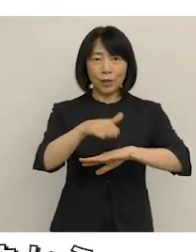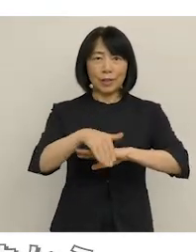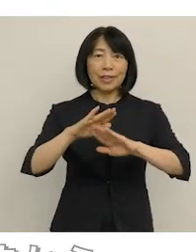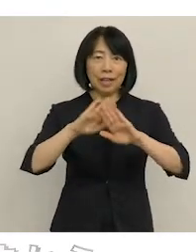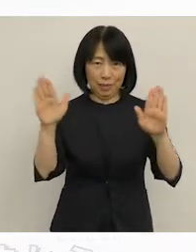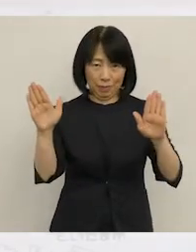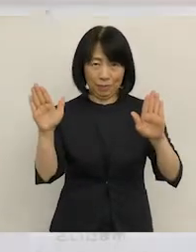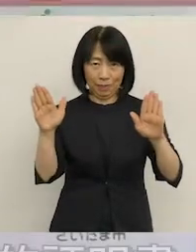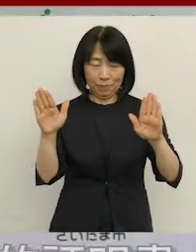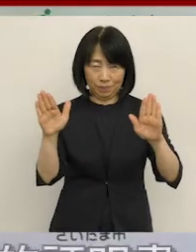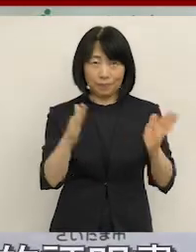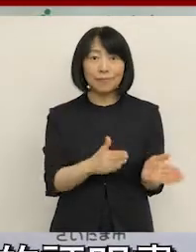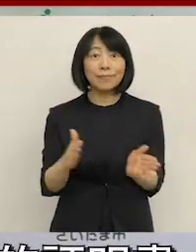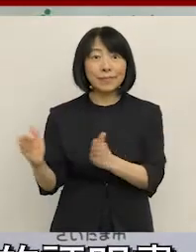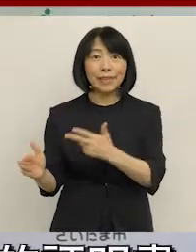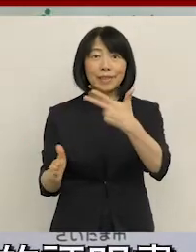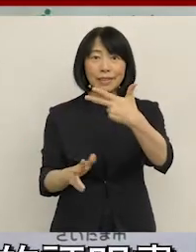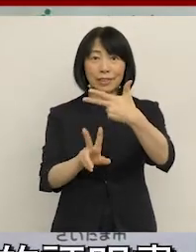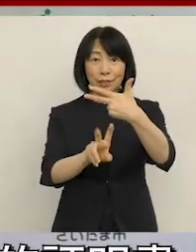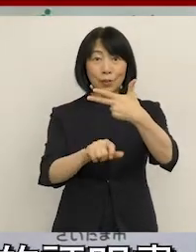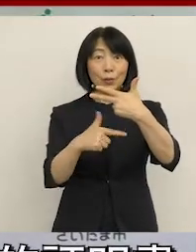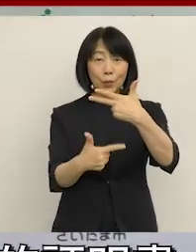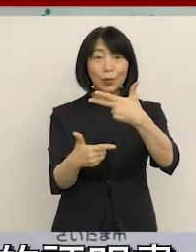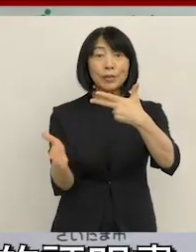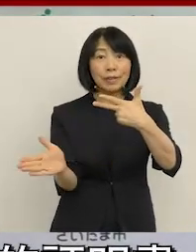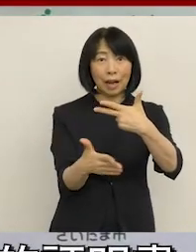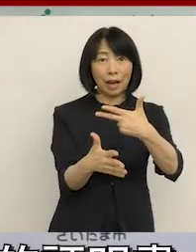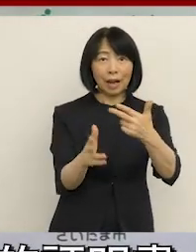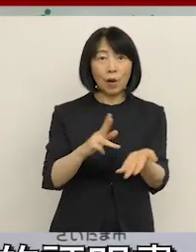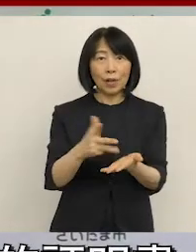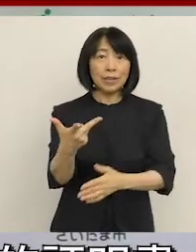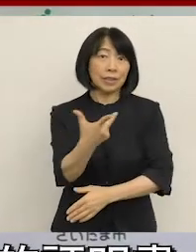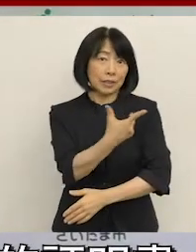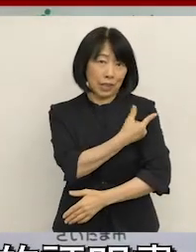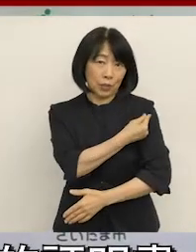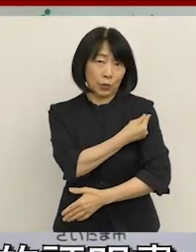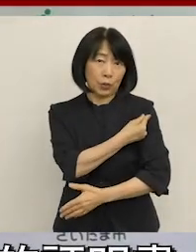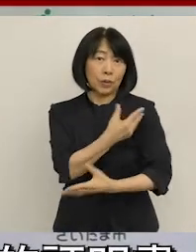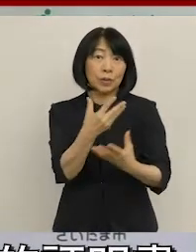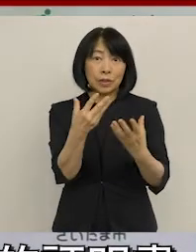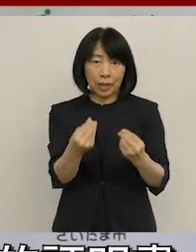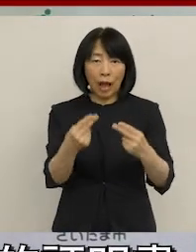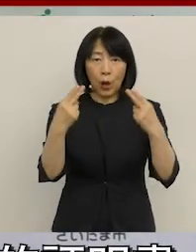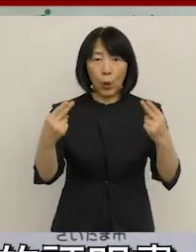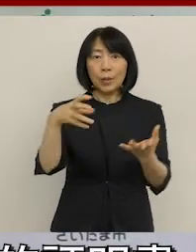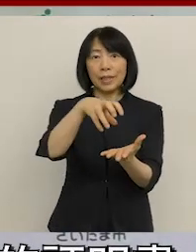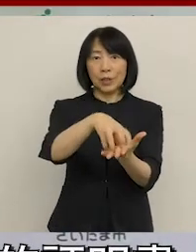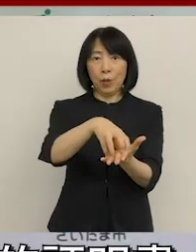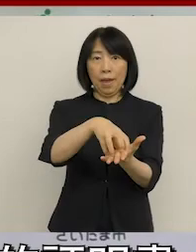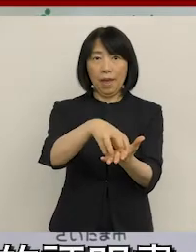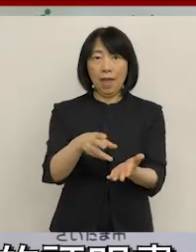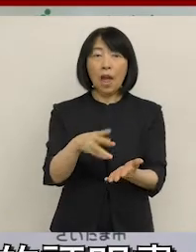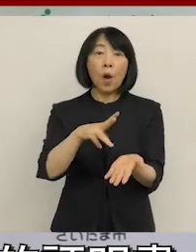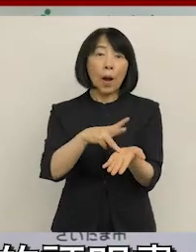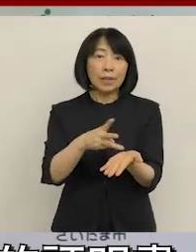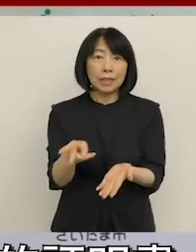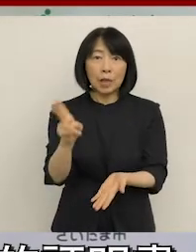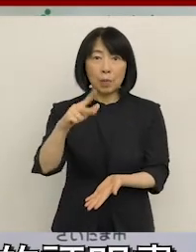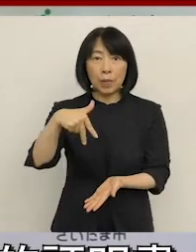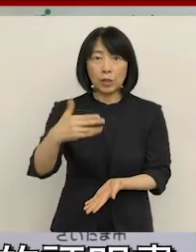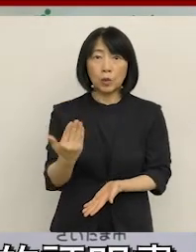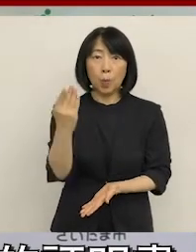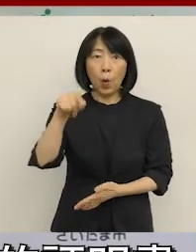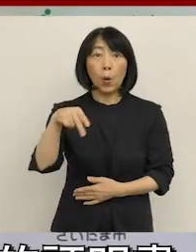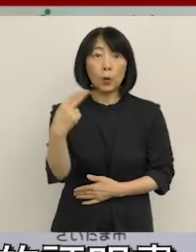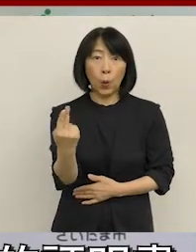始します。さて、7月26日からワクチン接種済みである公的証明書、いわゆるワ